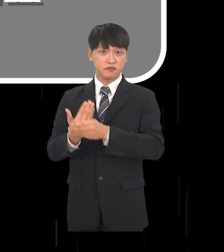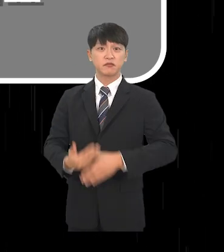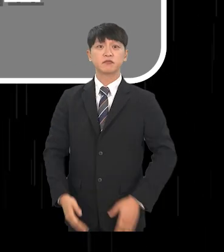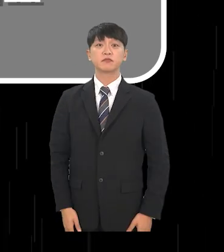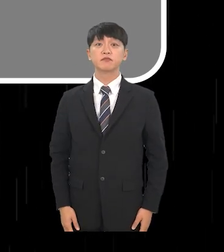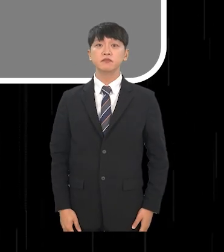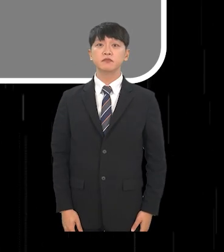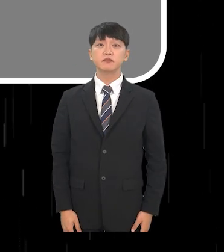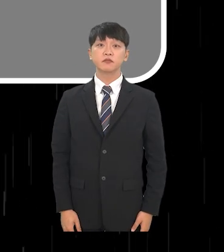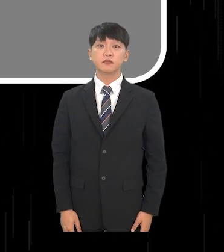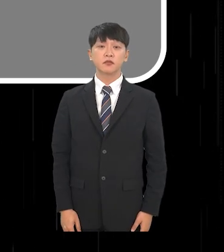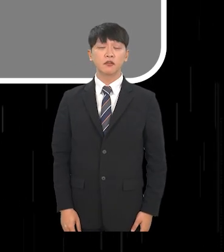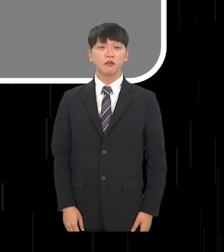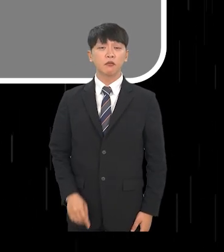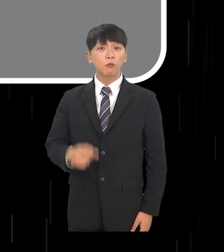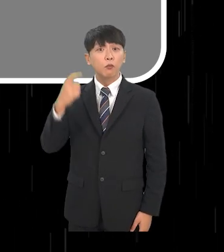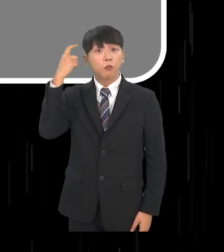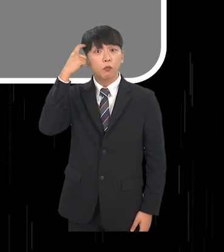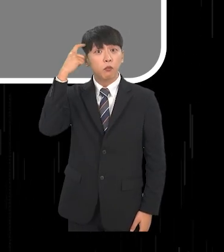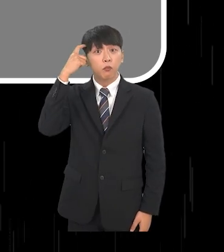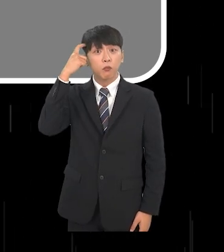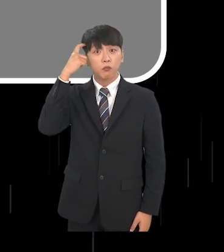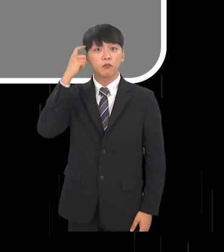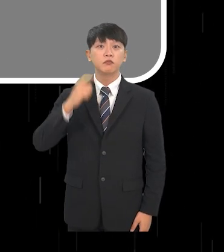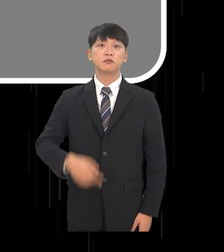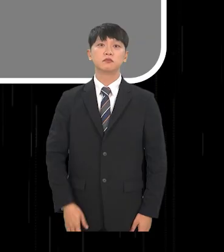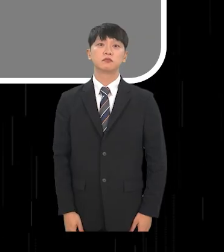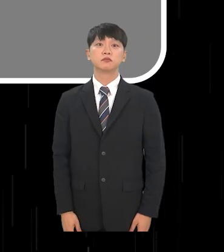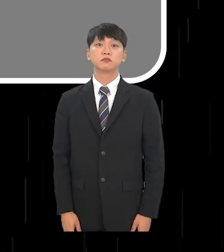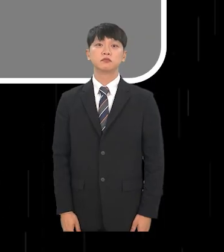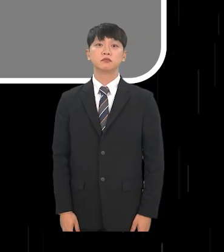당했는데요. 어떻게 된 일이었을까요?